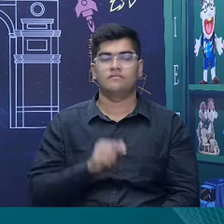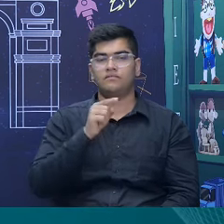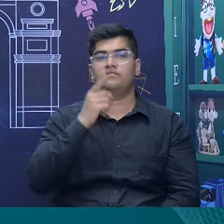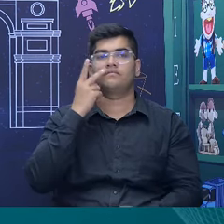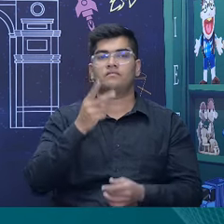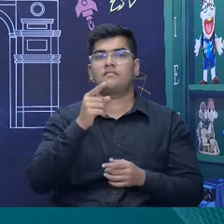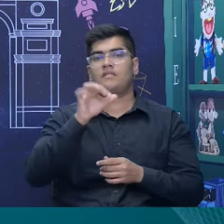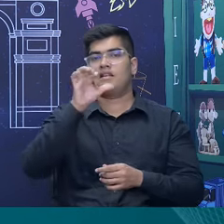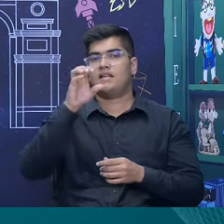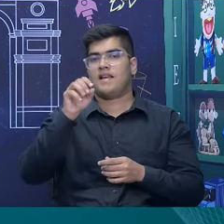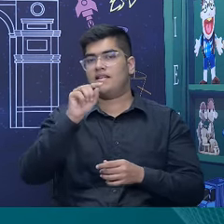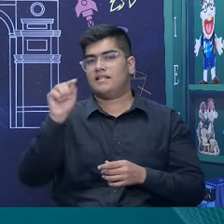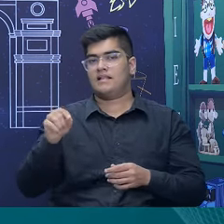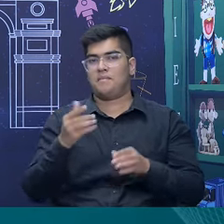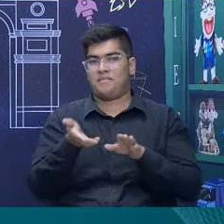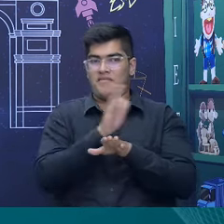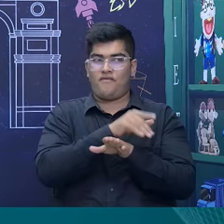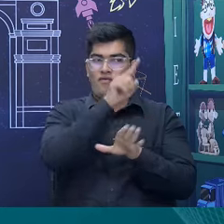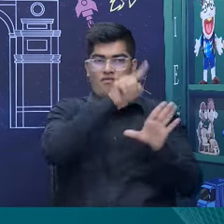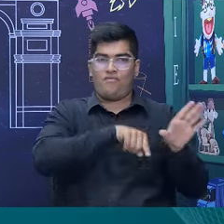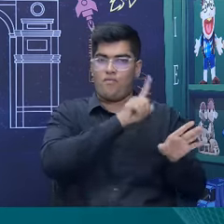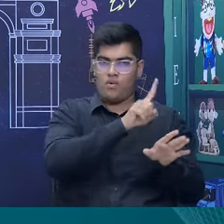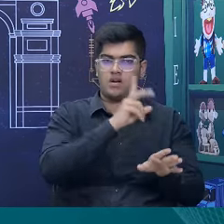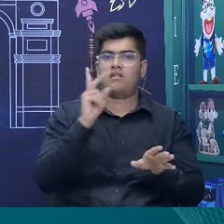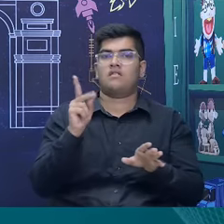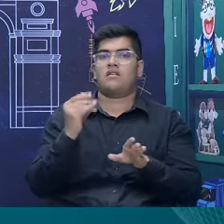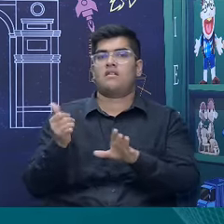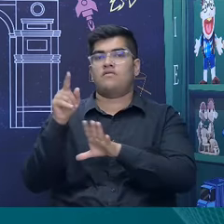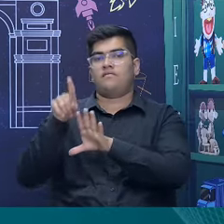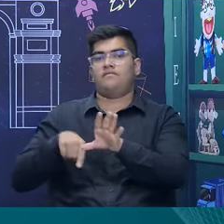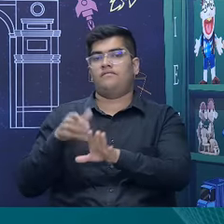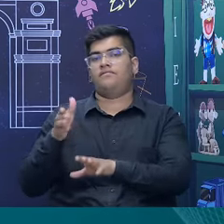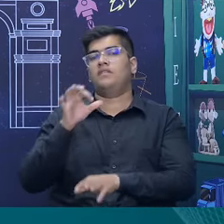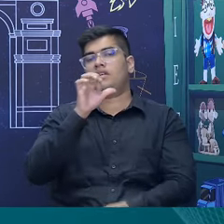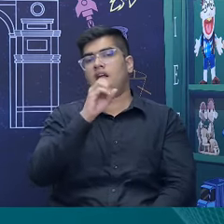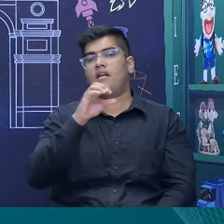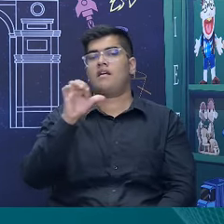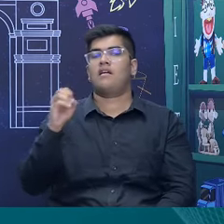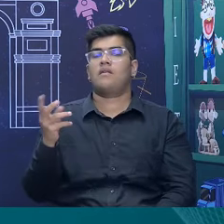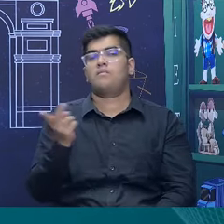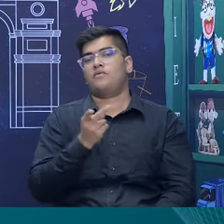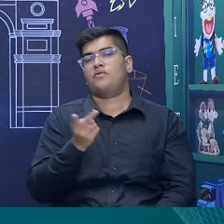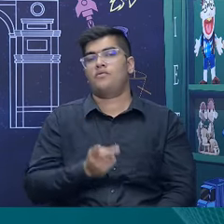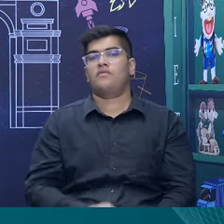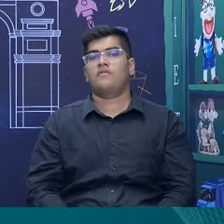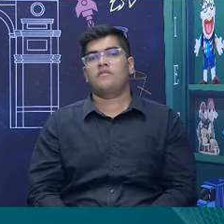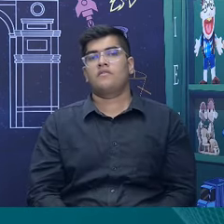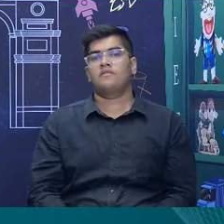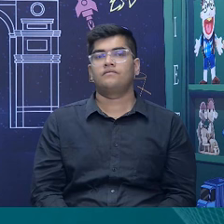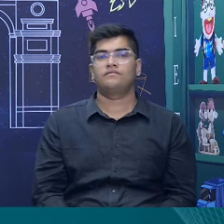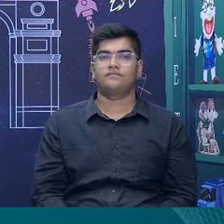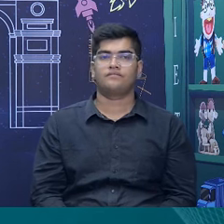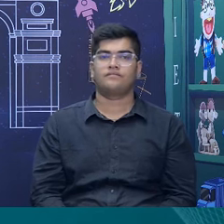नेक्स्ट साइड पे परपेंडिकुलर ड्रॉ किया और ऐसे ही यहां से ऑपोजिट साइड पे